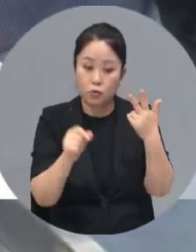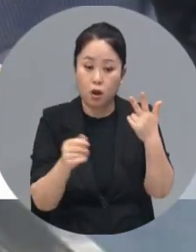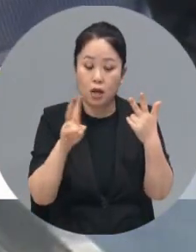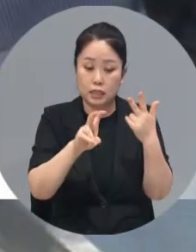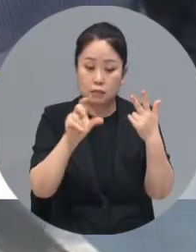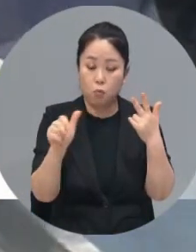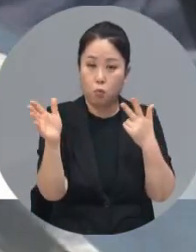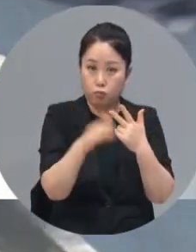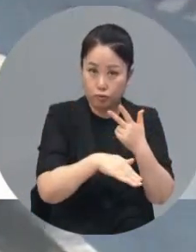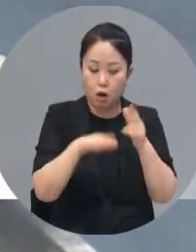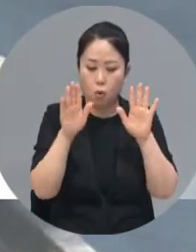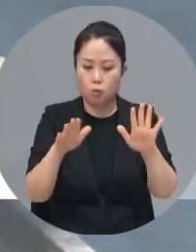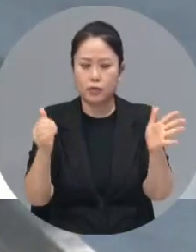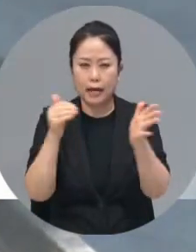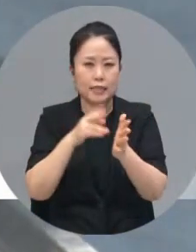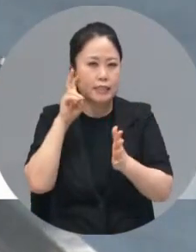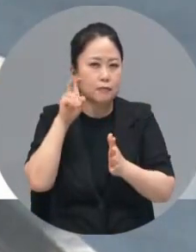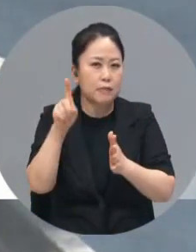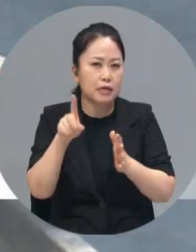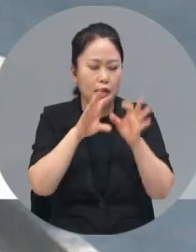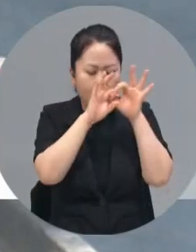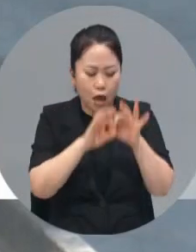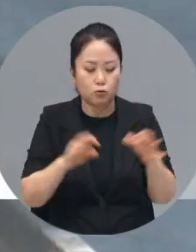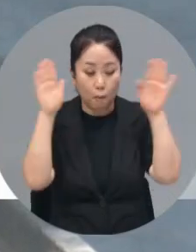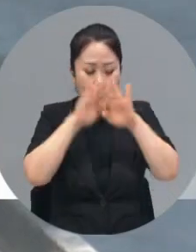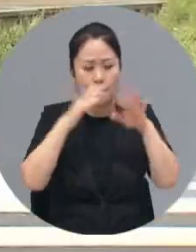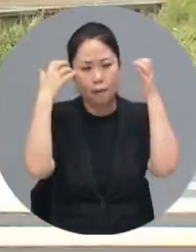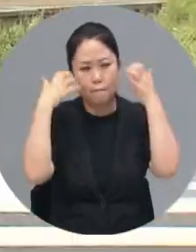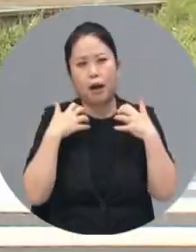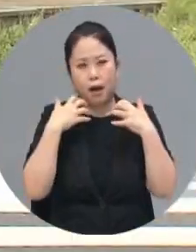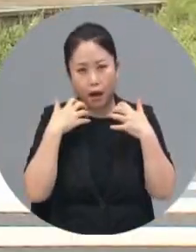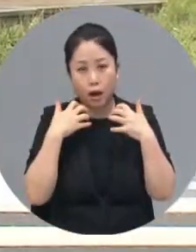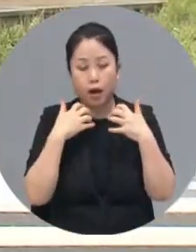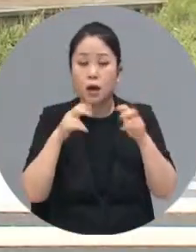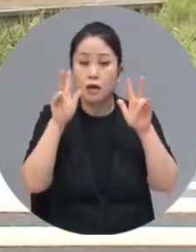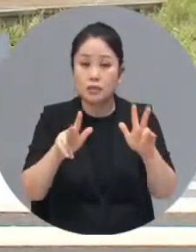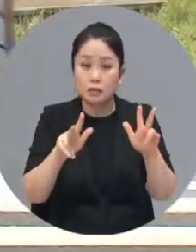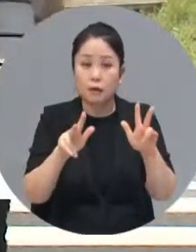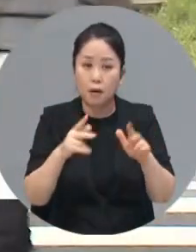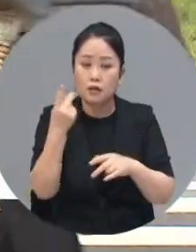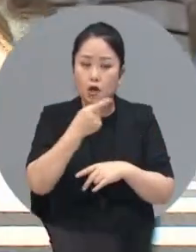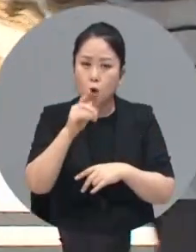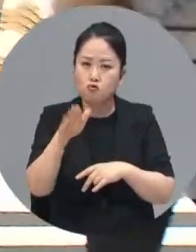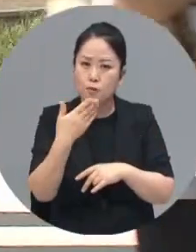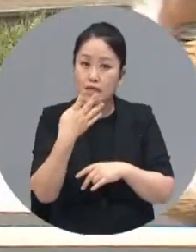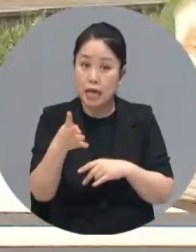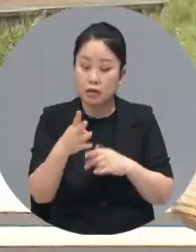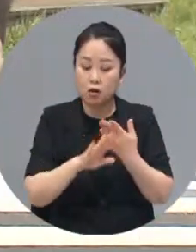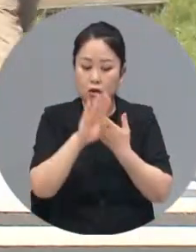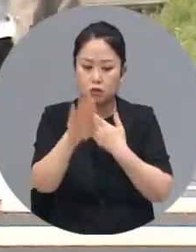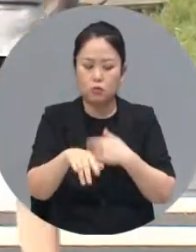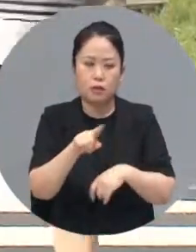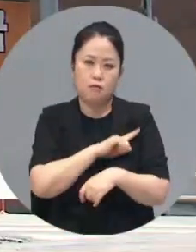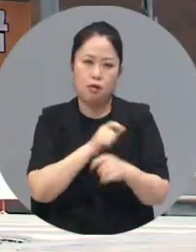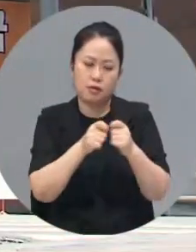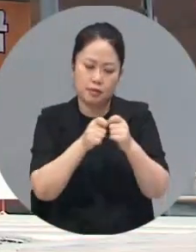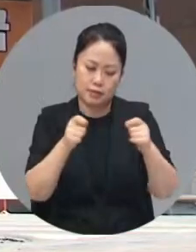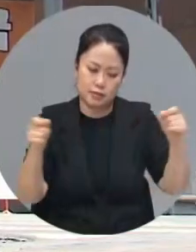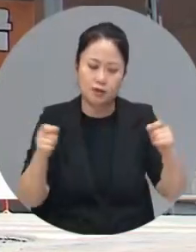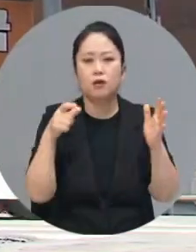오늘까지 21일 연속 열대야가 나타나면서 근대 기상관측이 시작된 1904년 이후 가장 긴